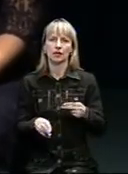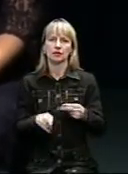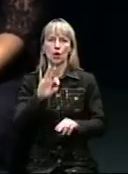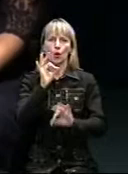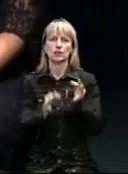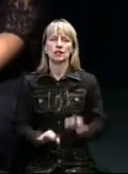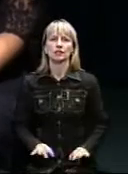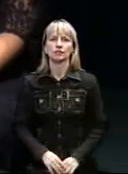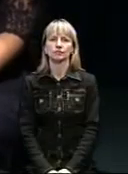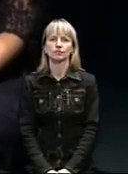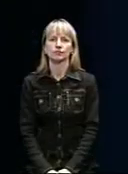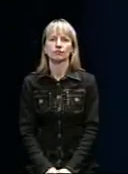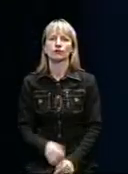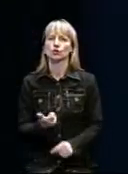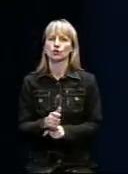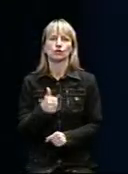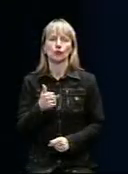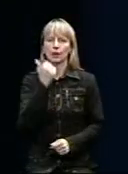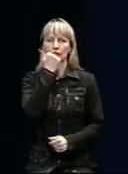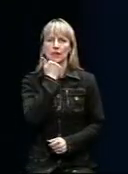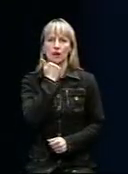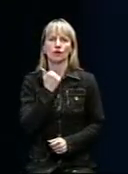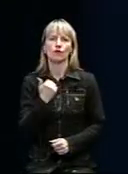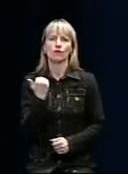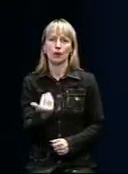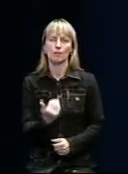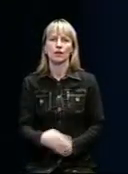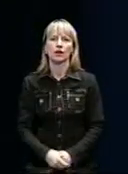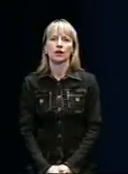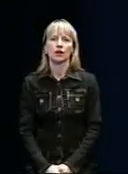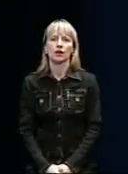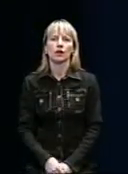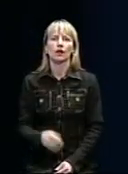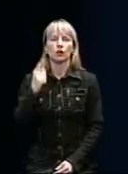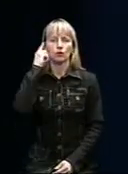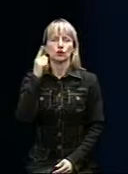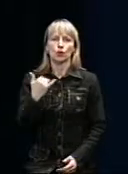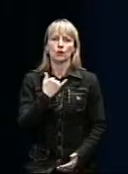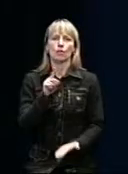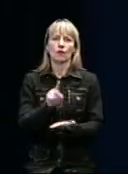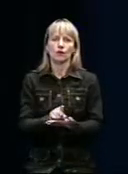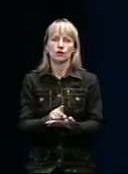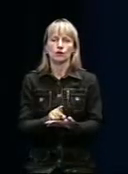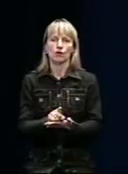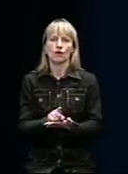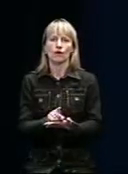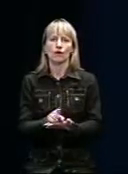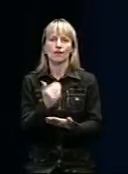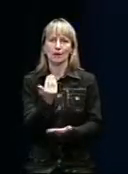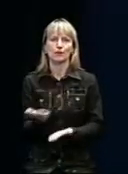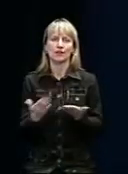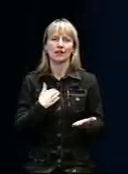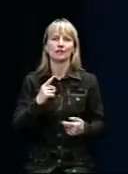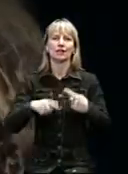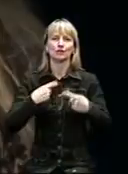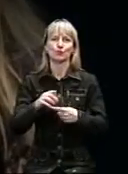осені. Дуже добре, дякую вам за розмову. І маю надію, що ви нас обов'язково запросите на свою виставку